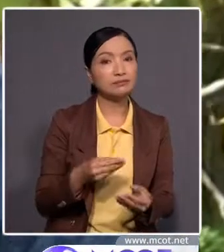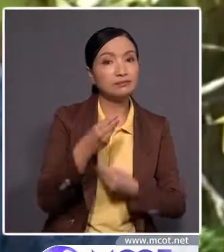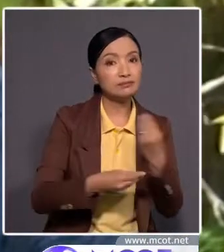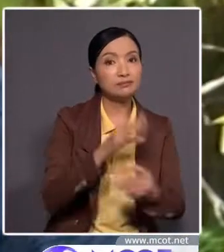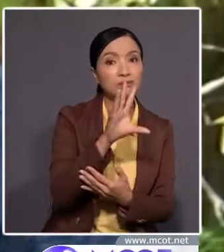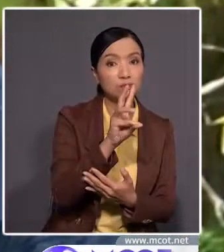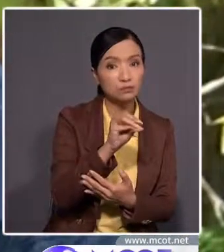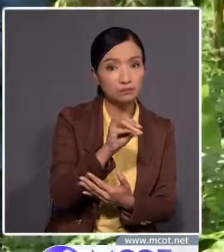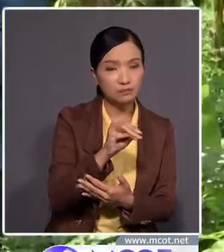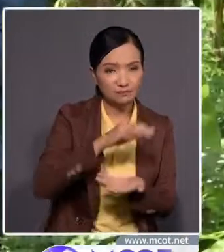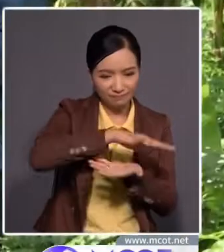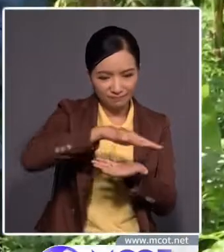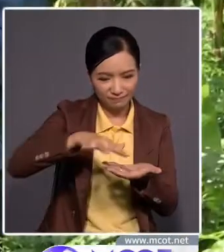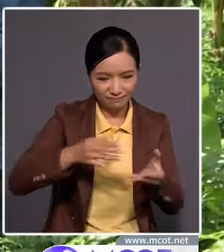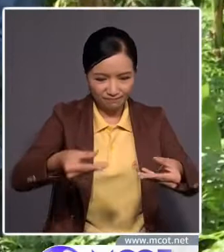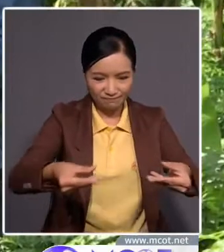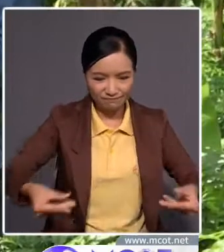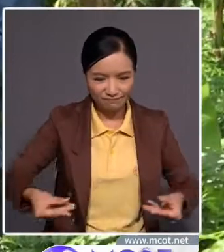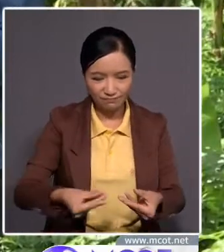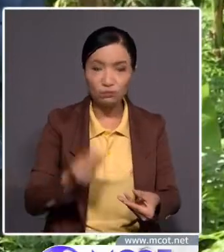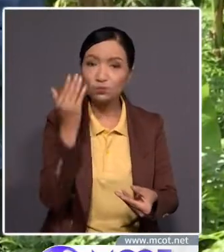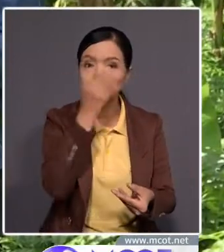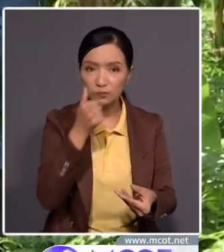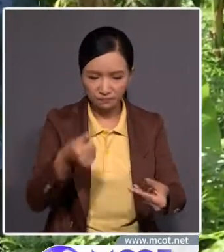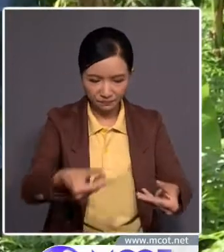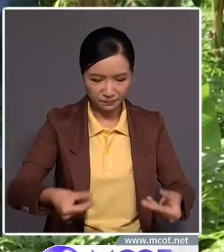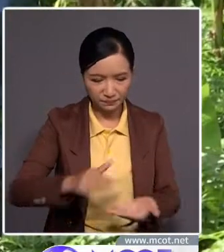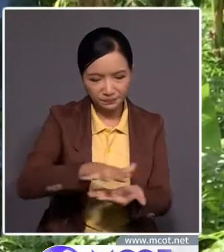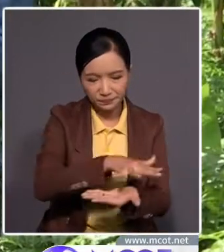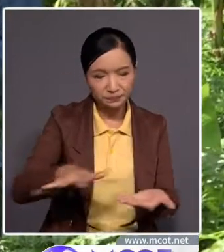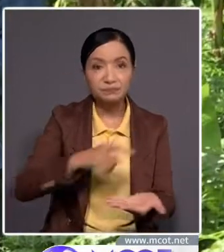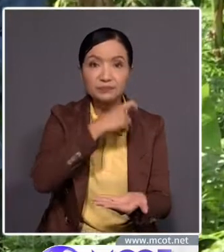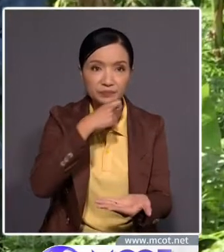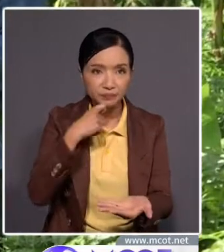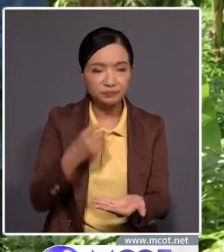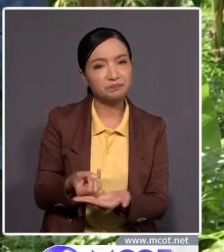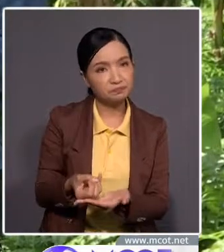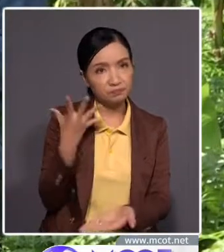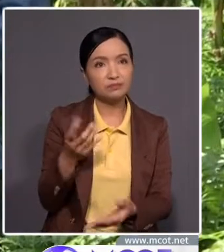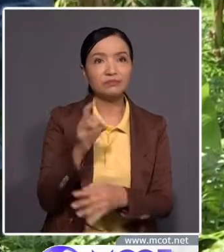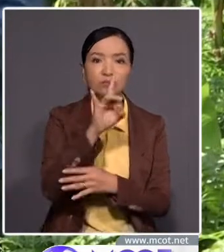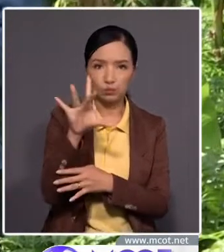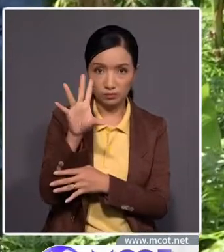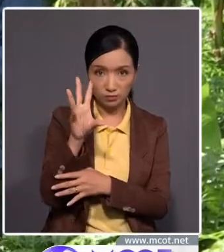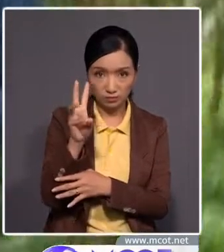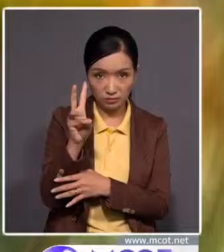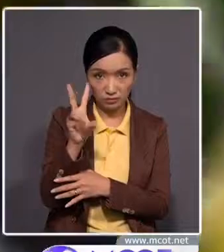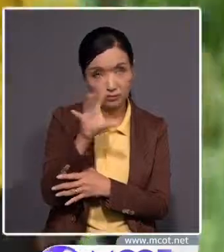แต่พอเราแปรรูปแล้วซีนแล้วแพ็กเกจสวยๆเรียนรู้จากทกส.เนี่ยเราสามารถเพิ่มมูลค่าได้อย่างน้อย120เป็นเท่าตัว